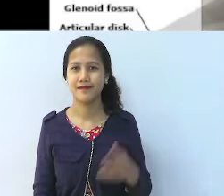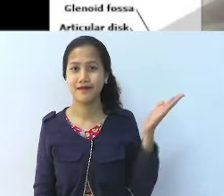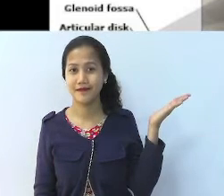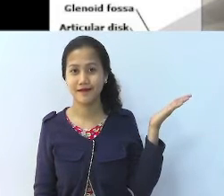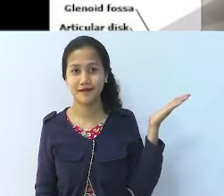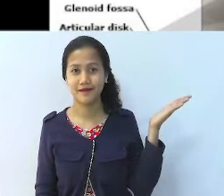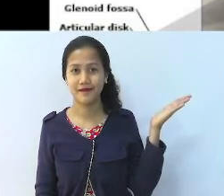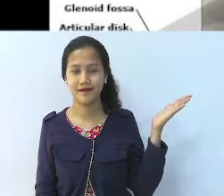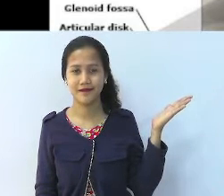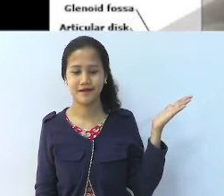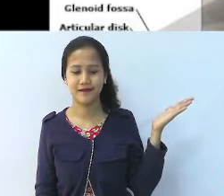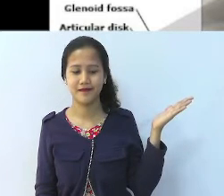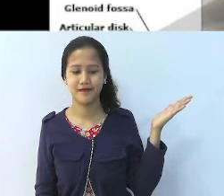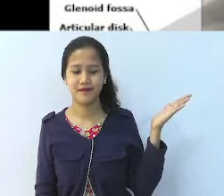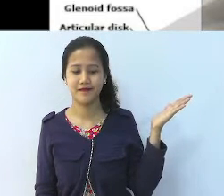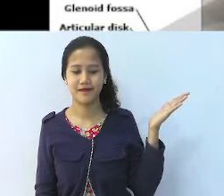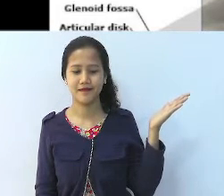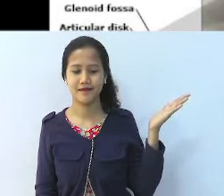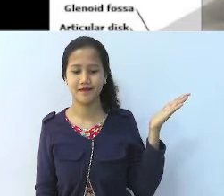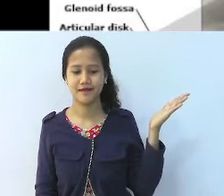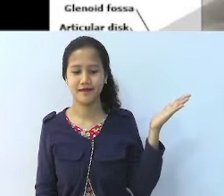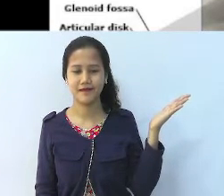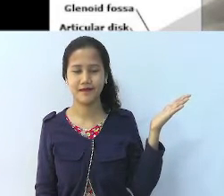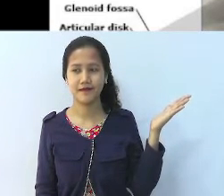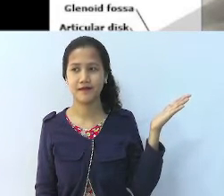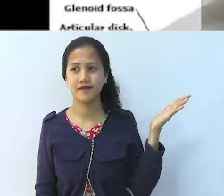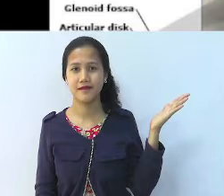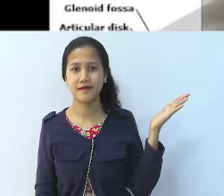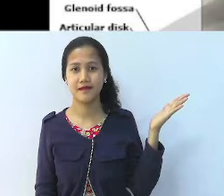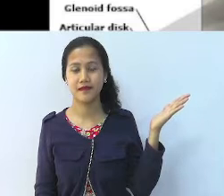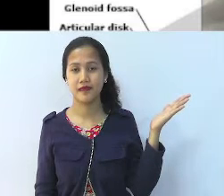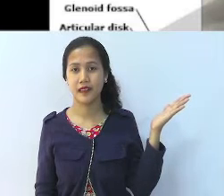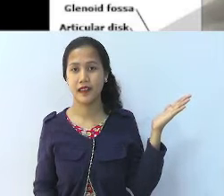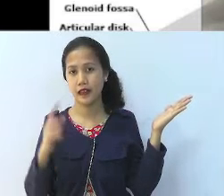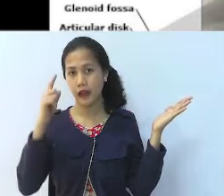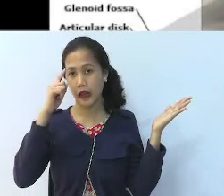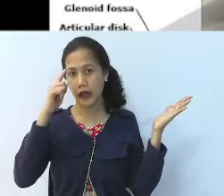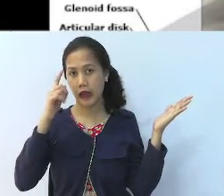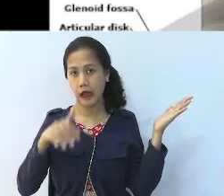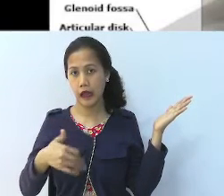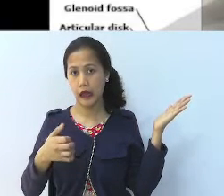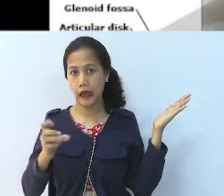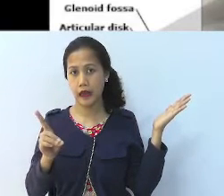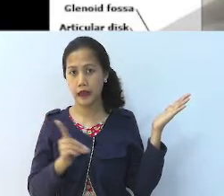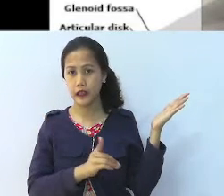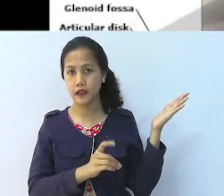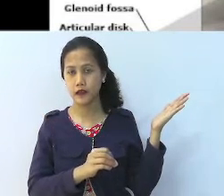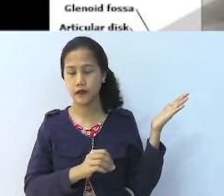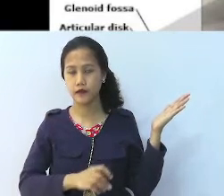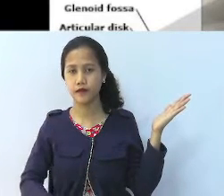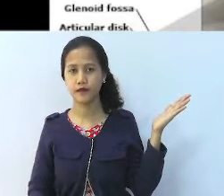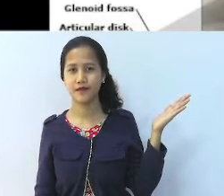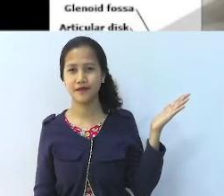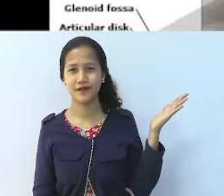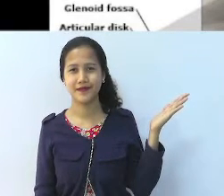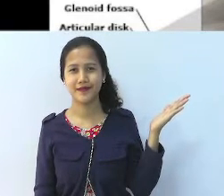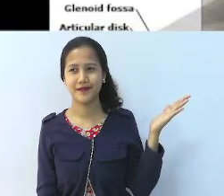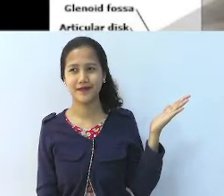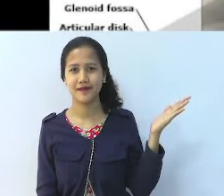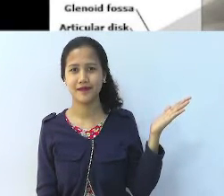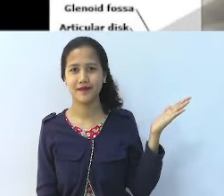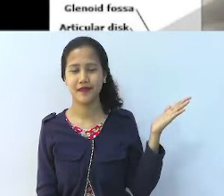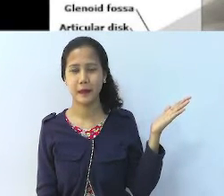temporalis. Yan. Pag naramdaman mo ng relax, sunod na muscle naman. Gamitin mo naman itong index finger mo na nakatiklop.